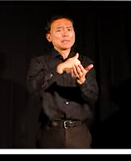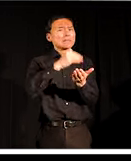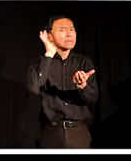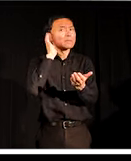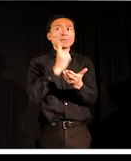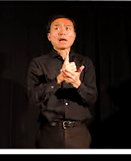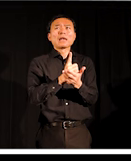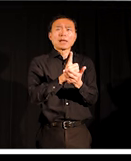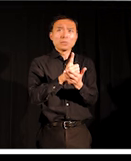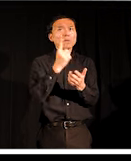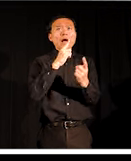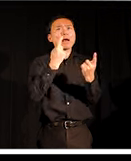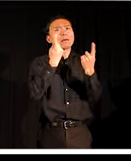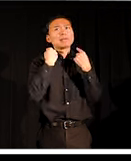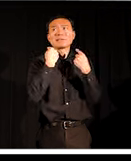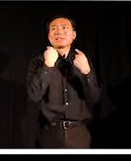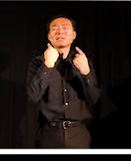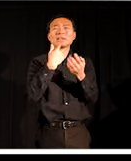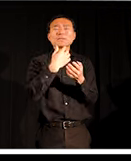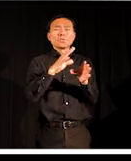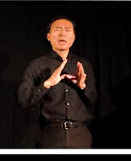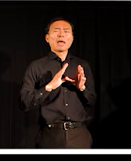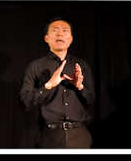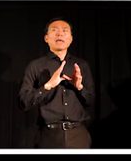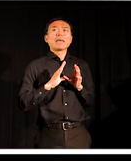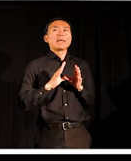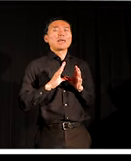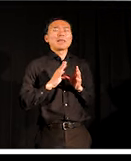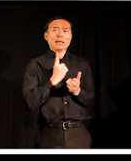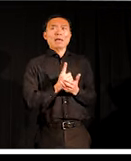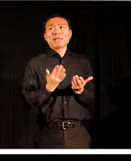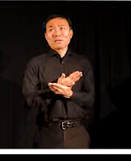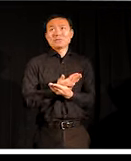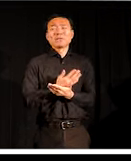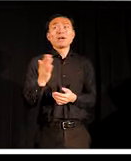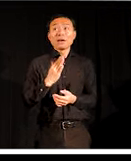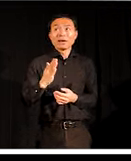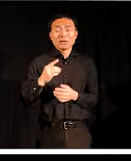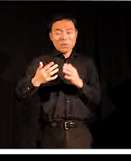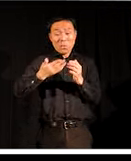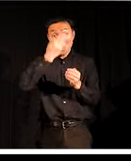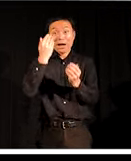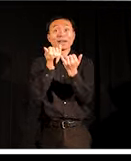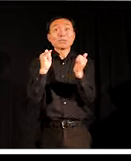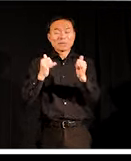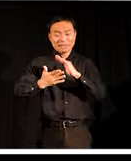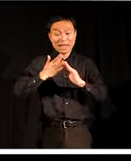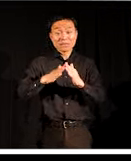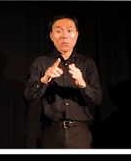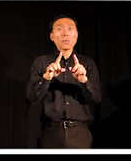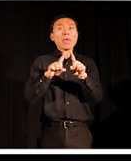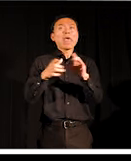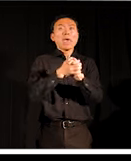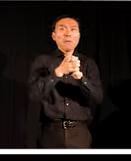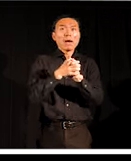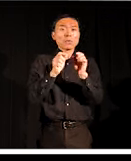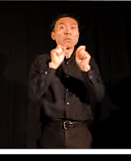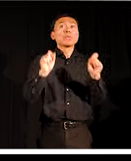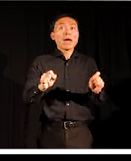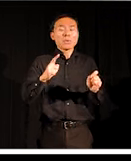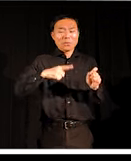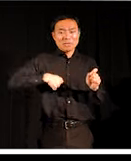も受け身的になってしまいがちです若い世代に戦争と平和の問題をもっと自分ごとして考えて